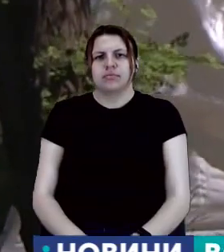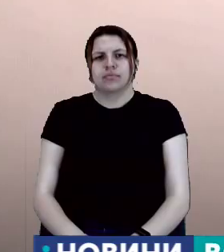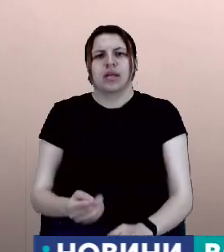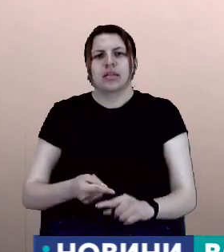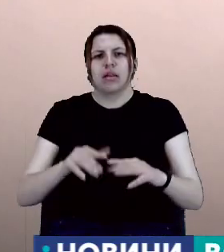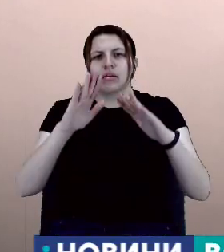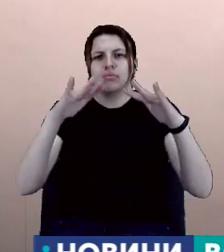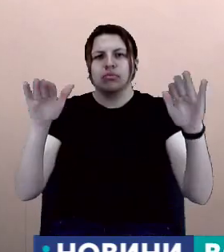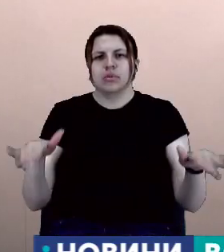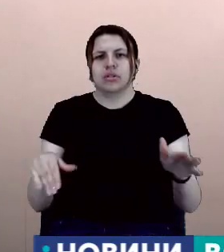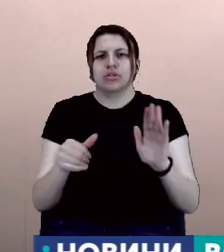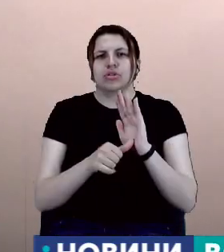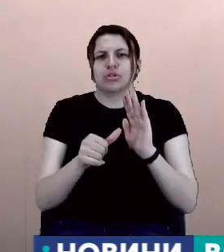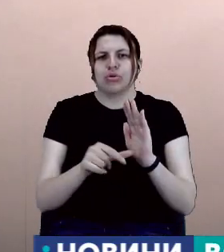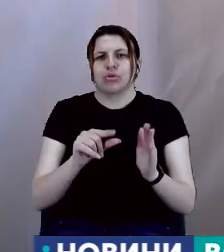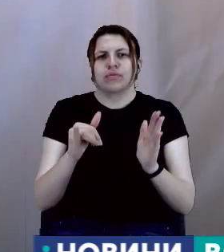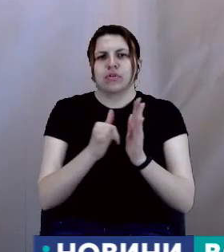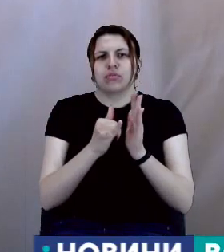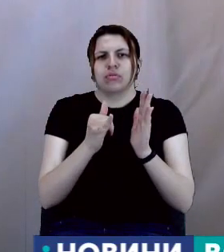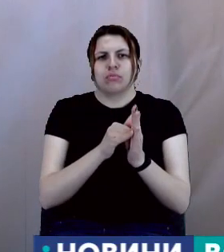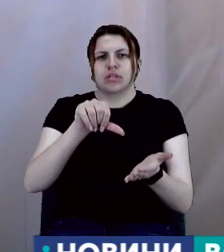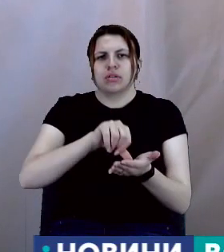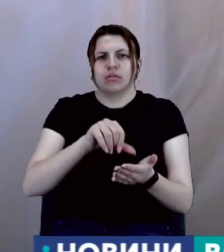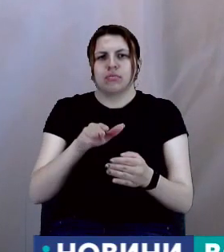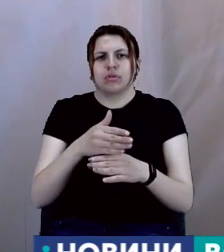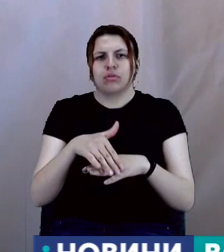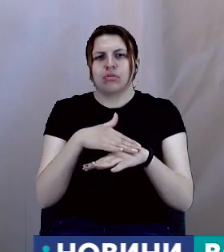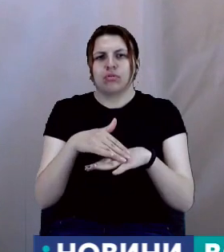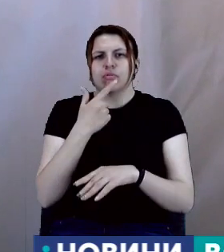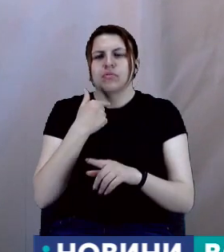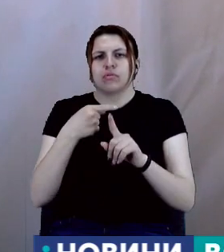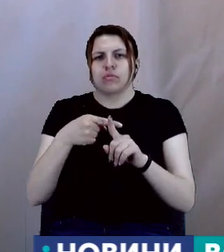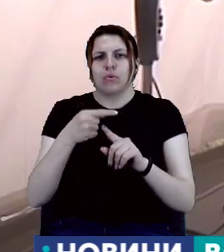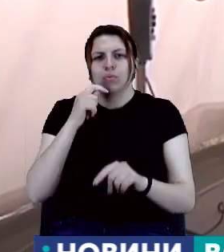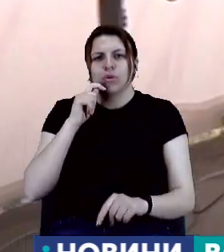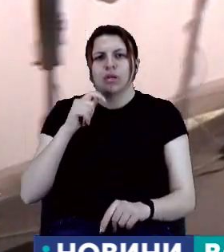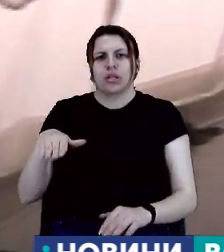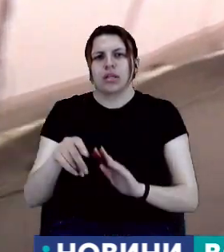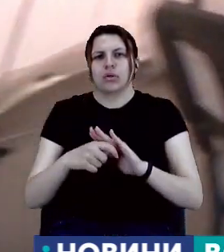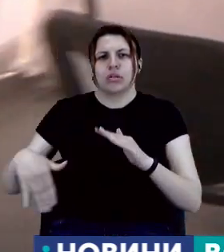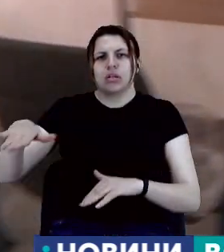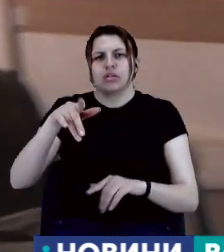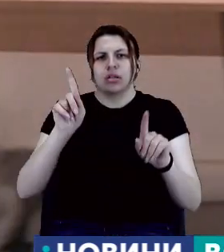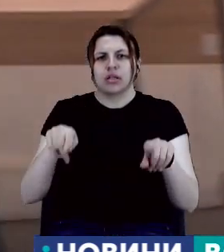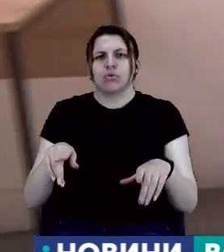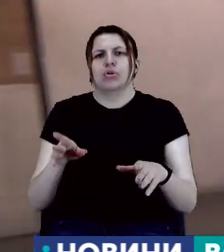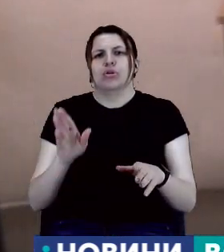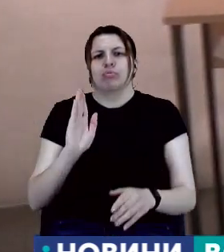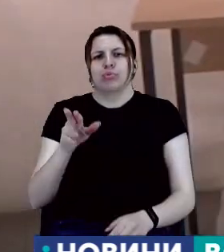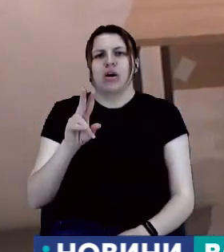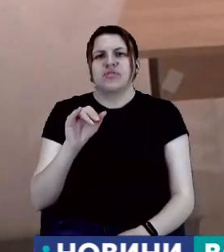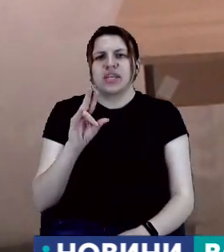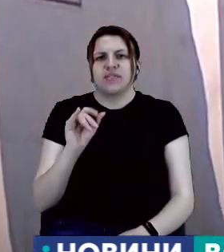що встановлять представники Міжнародного Червоного Хреста України на Донеччині. Такі будуть у лікарнях Авдіївки, Світлодарська, Маріуполя